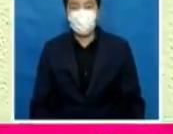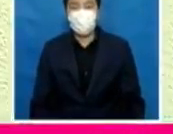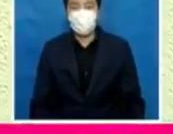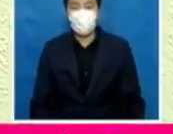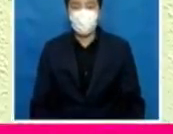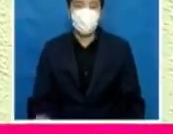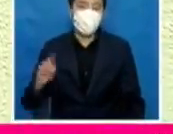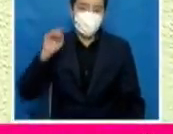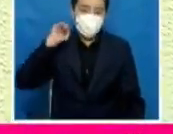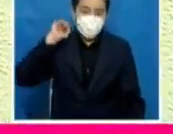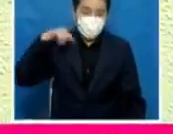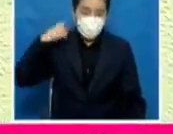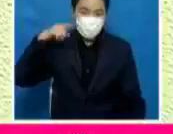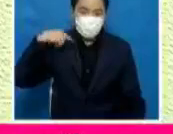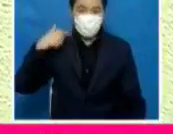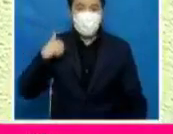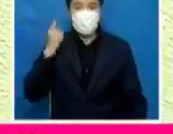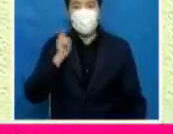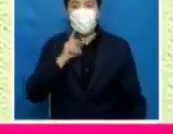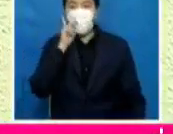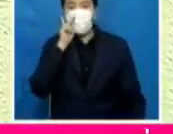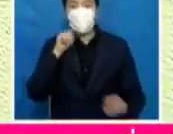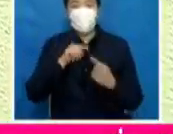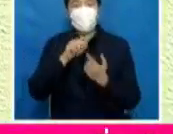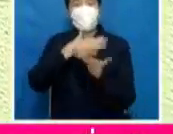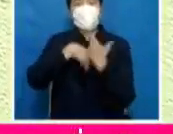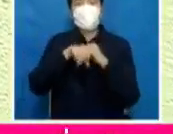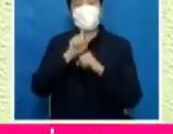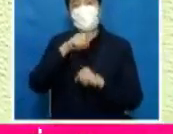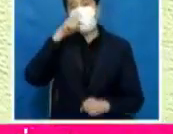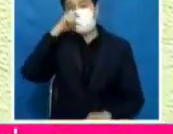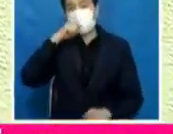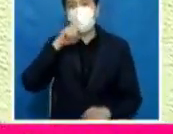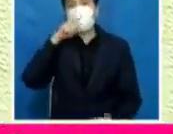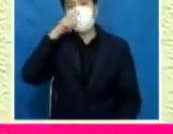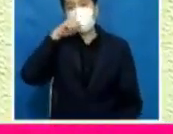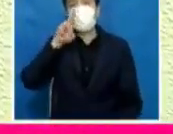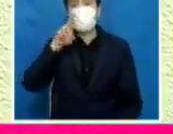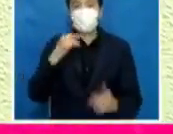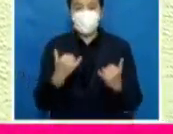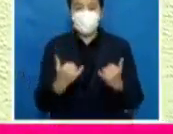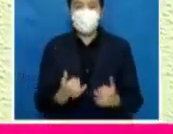คุณธัญญาพรครองยุติผู้สื่อข่าวเศรษฐกิจอาวุโสไทยรัฐทีวีค่ะ